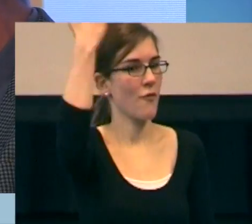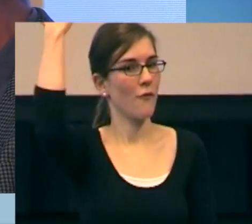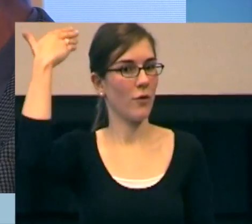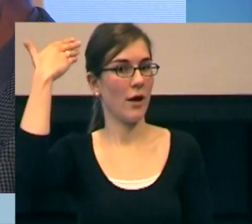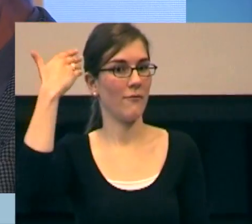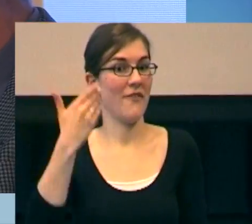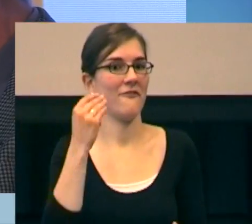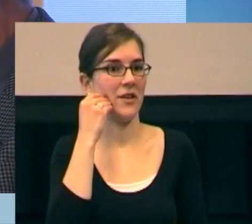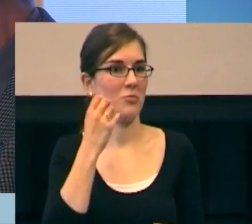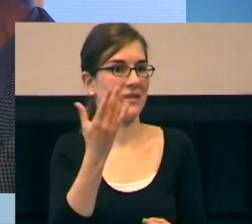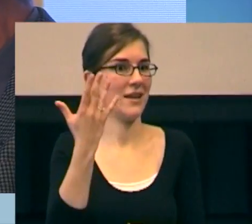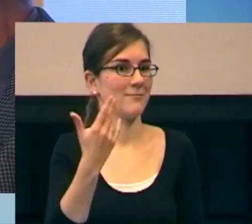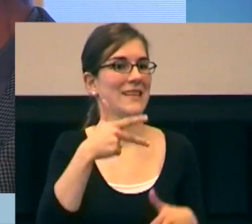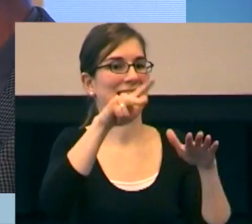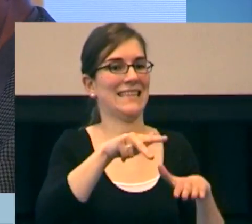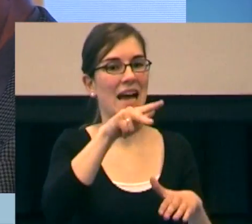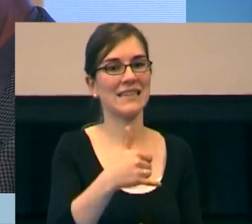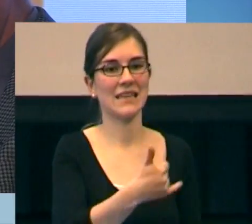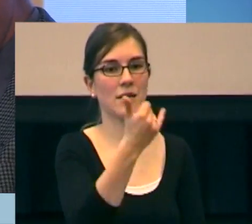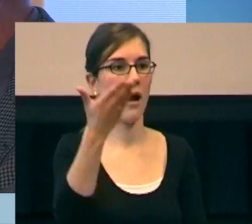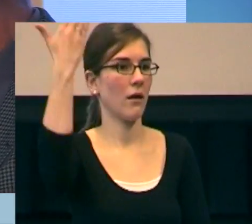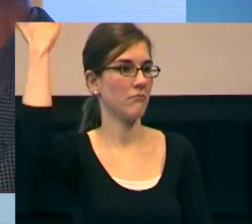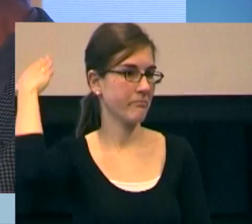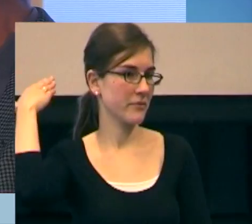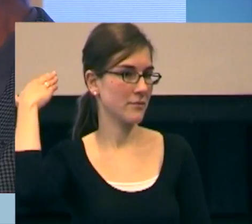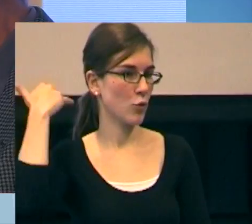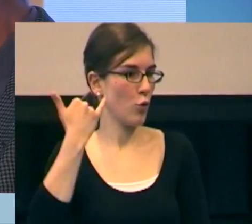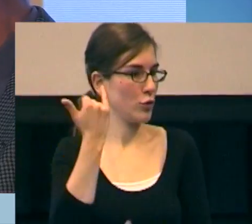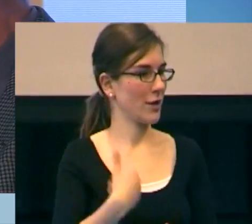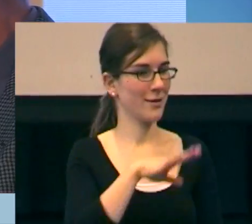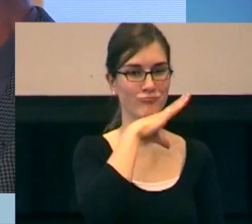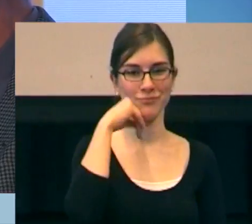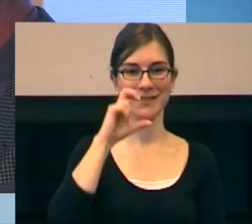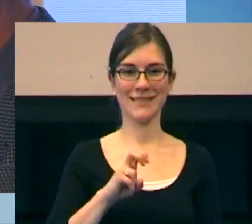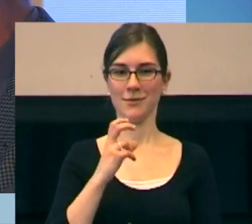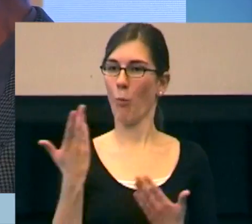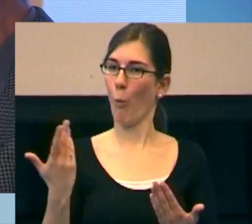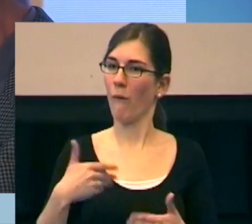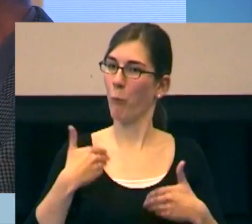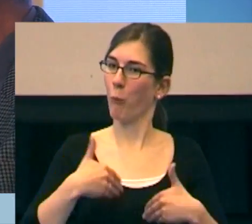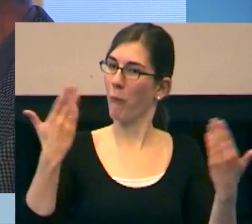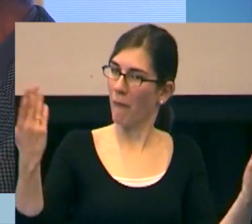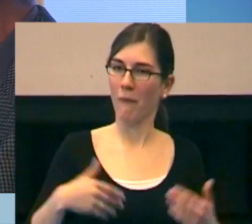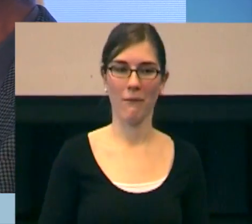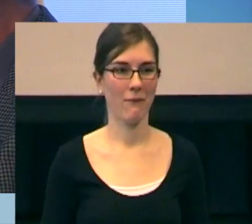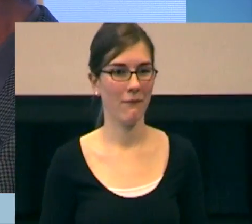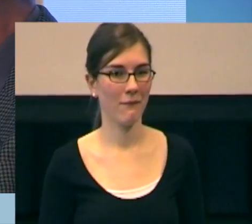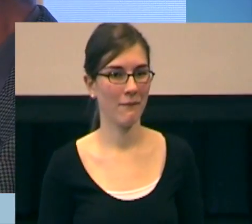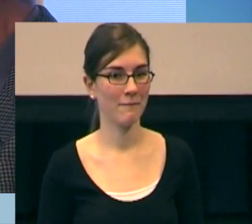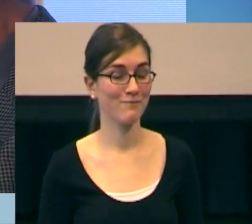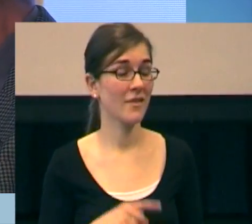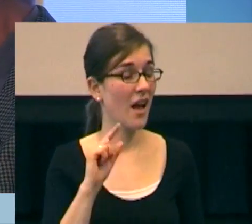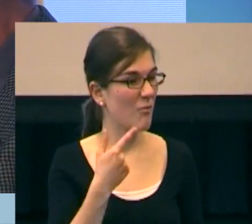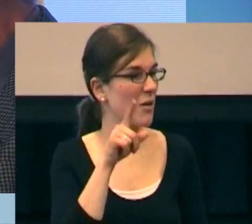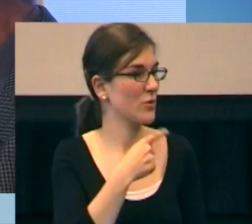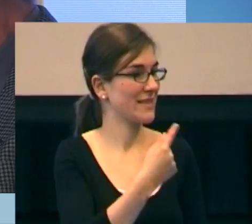ich sitze hier recht munter und fidel aber